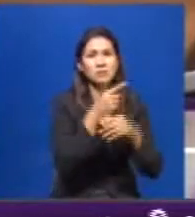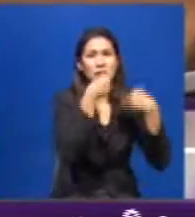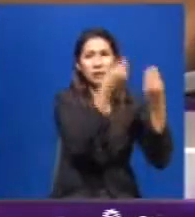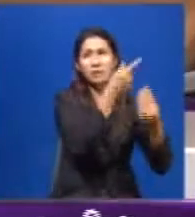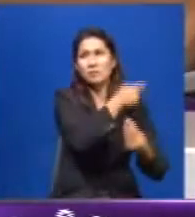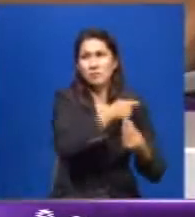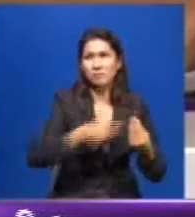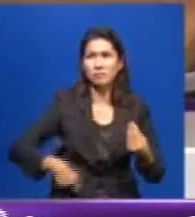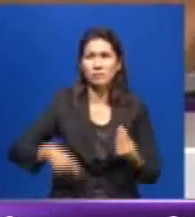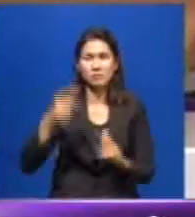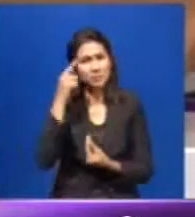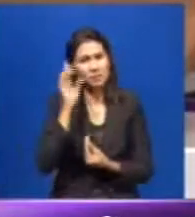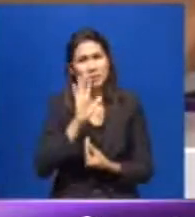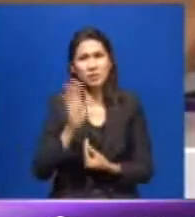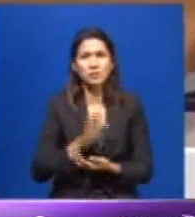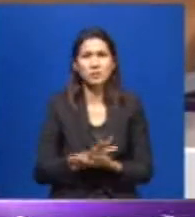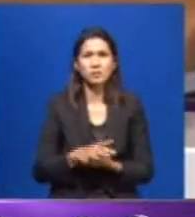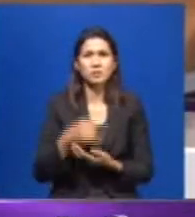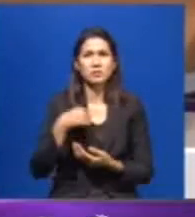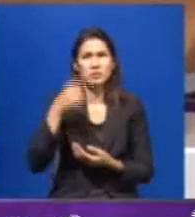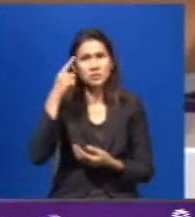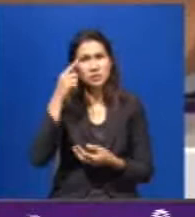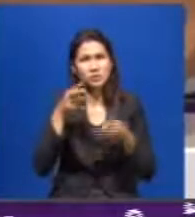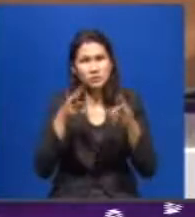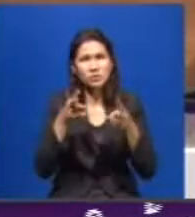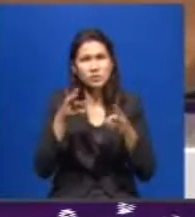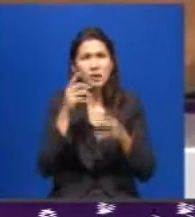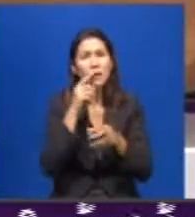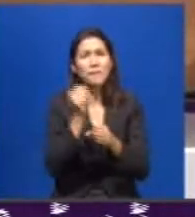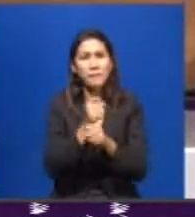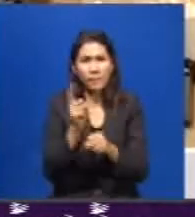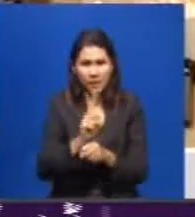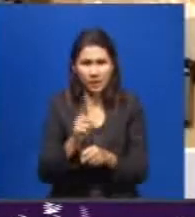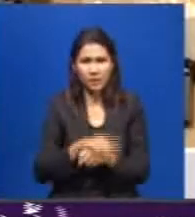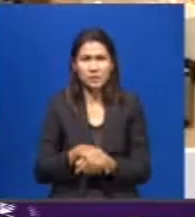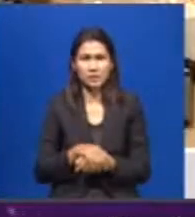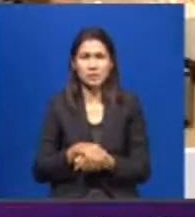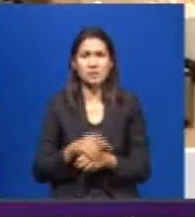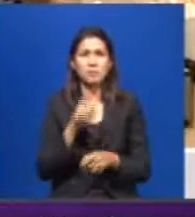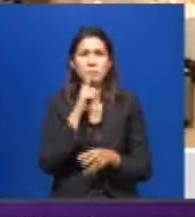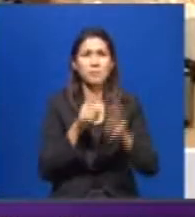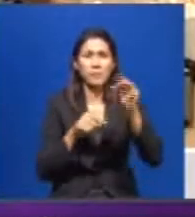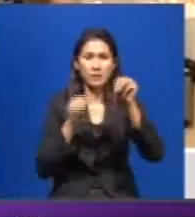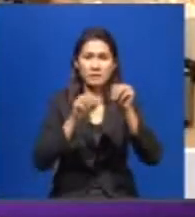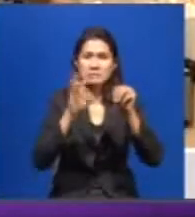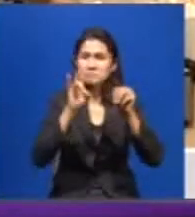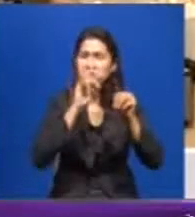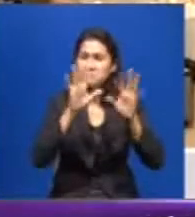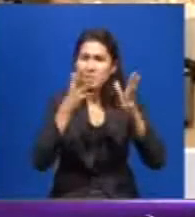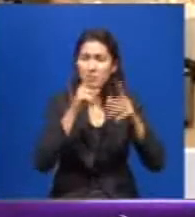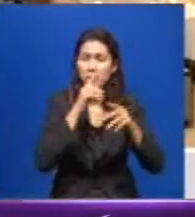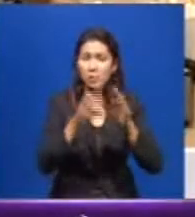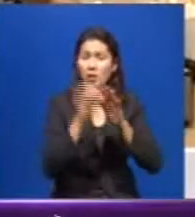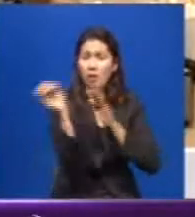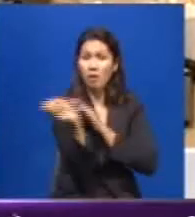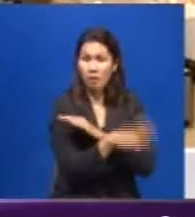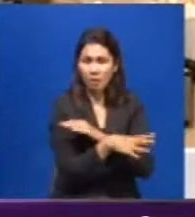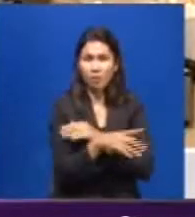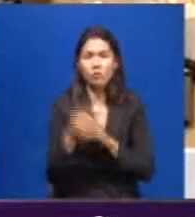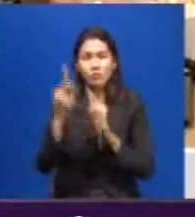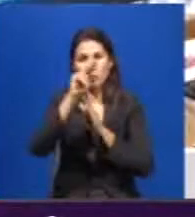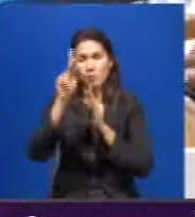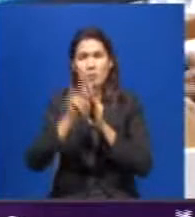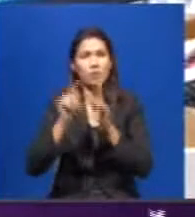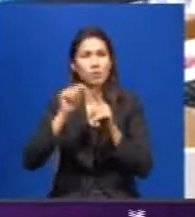นี้ตอนนี้เนี่ยคิดใช้มาตรา7ในการหาทางออกให้กับบ้านเมืองได้หรือไม่นะครับและอย่าปฏิเสธว่ามาตรา7ไม่มีอยู่ต่อให้เอามาตรา7ออกทิ้งไปเนี่ยนะครับกฎหม